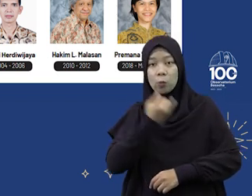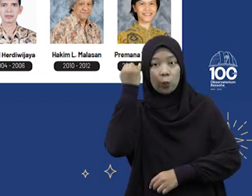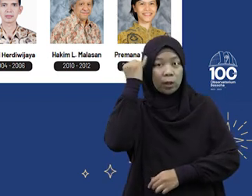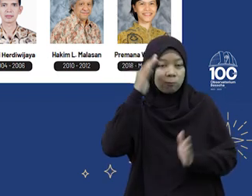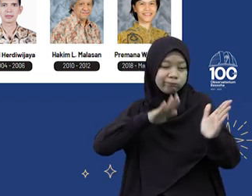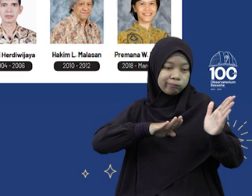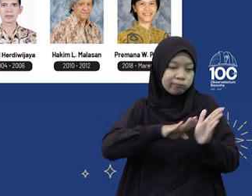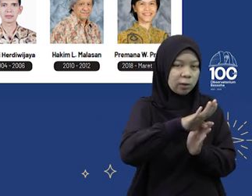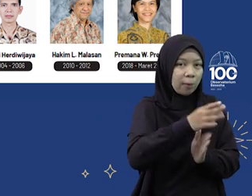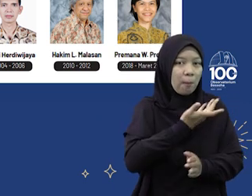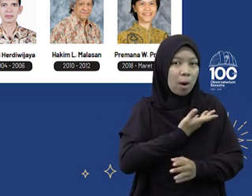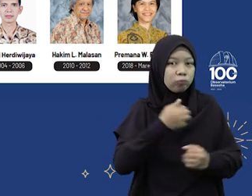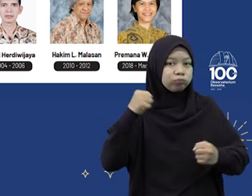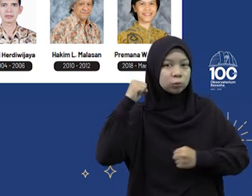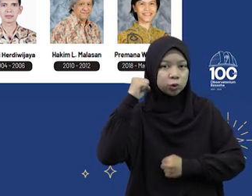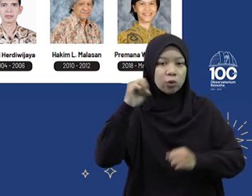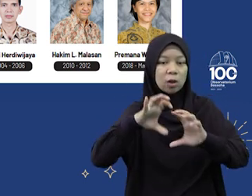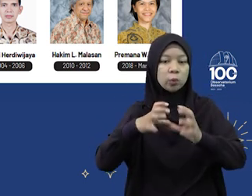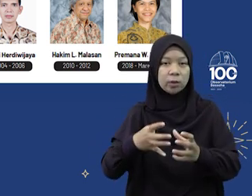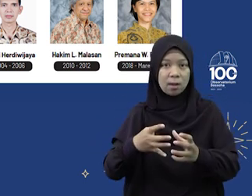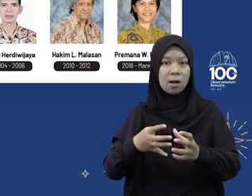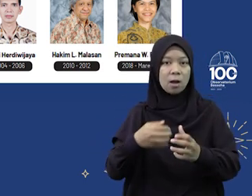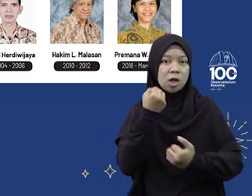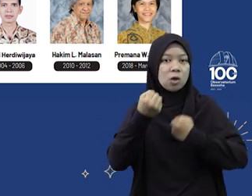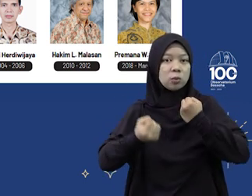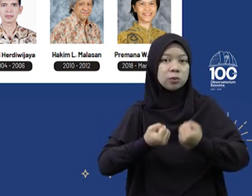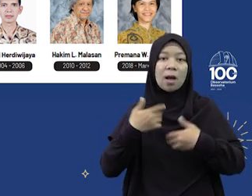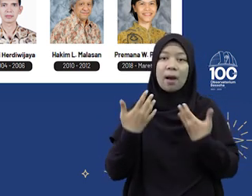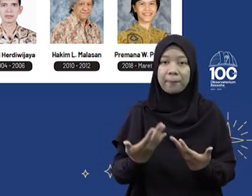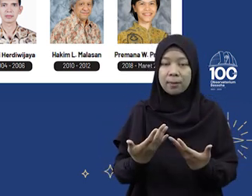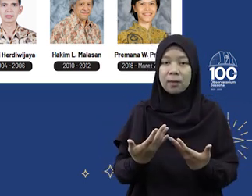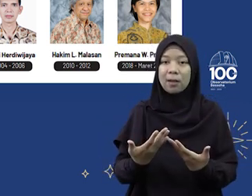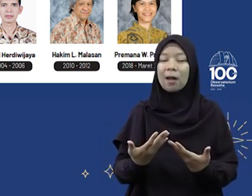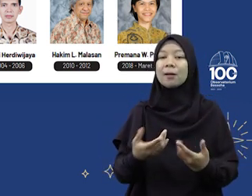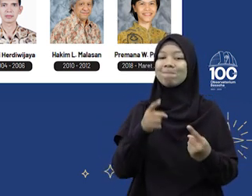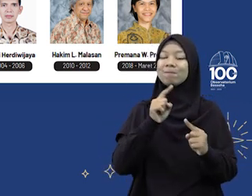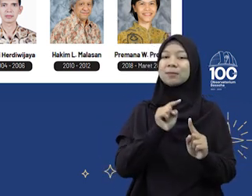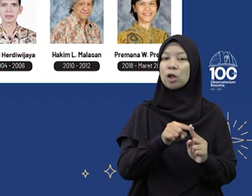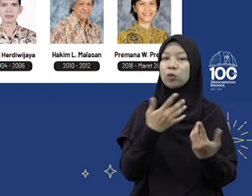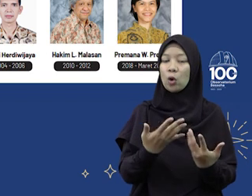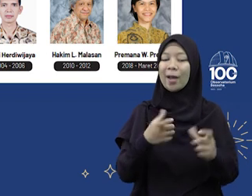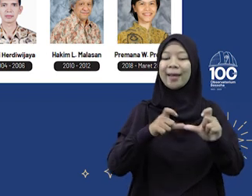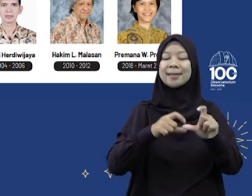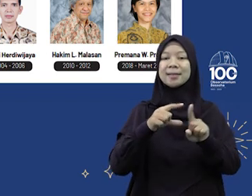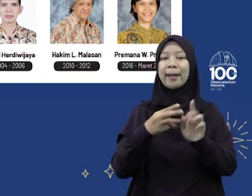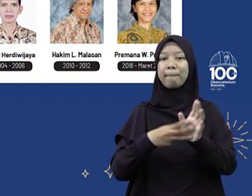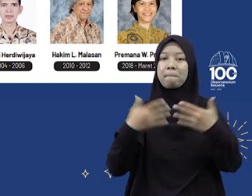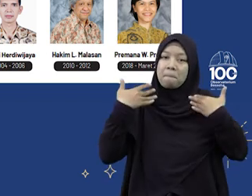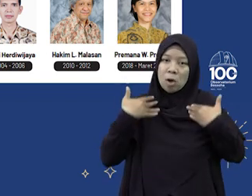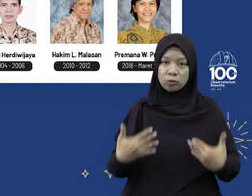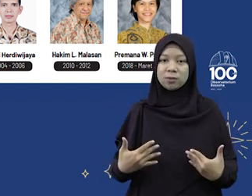word ranking dan sebagainya tidak ada hal lain yang perlu dilakukan jawabannya hanya satu memperkuat sumber daya manusia